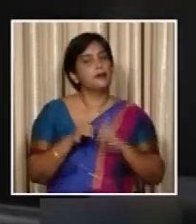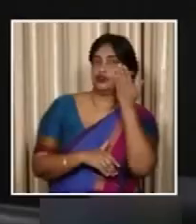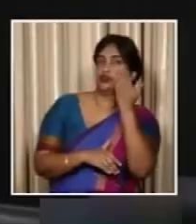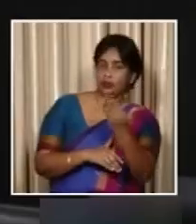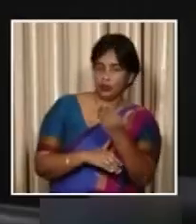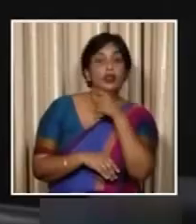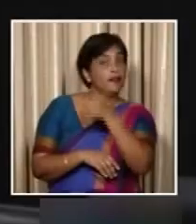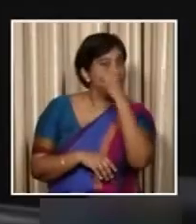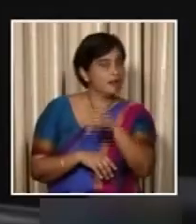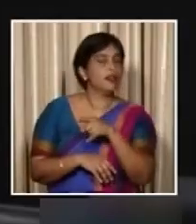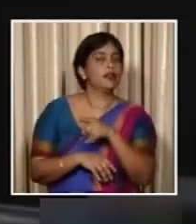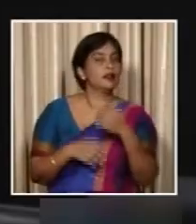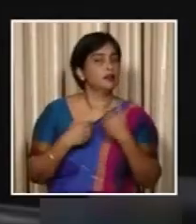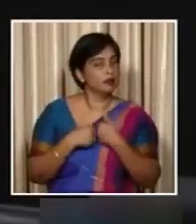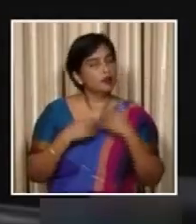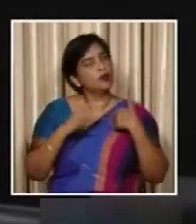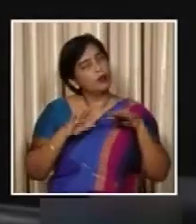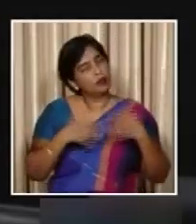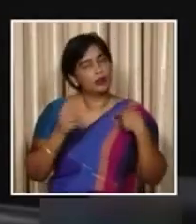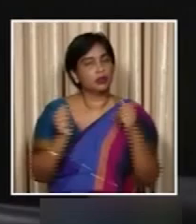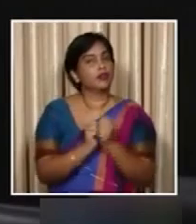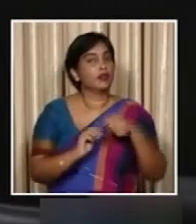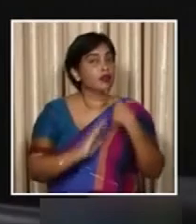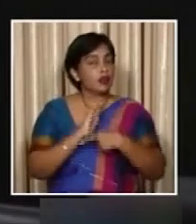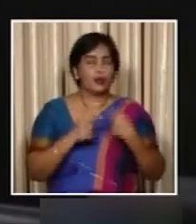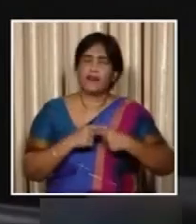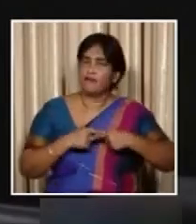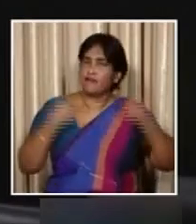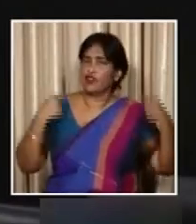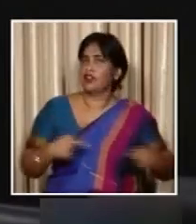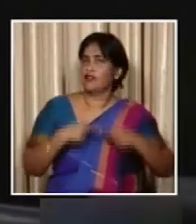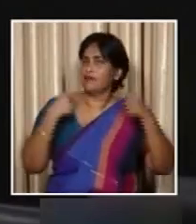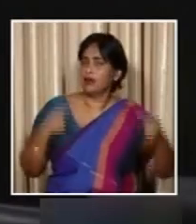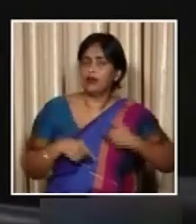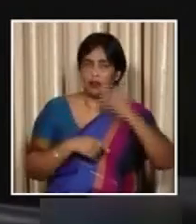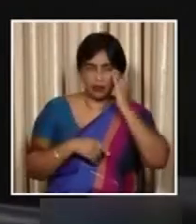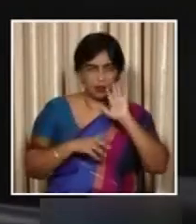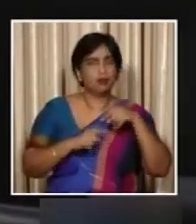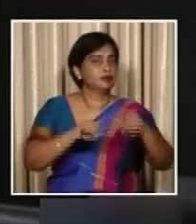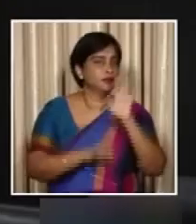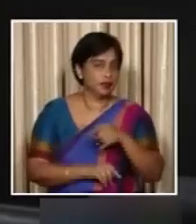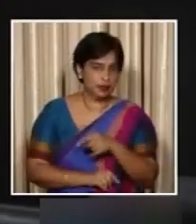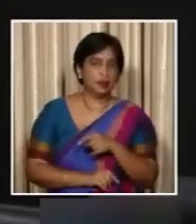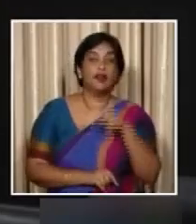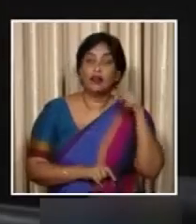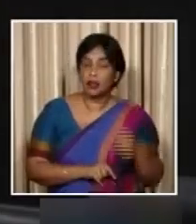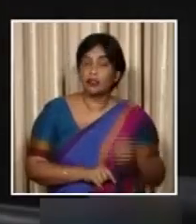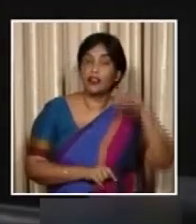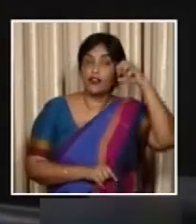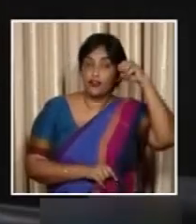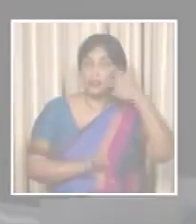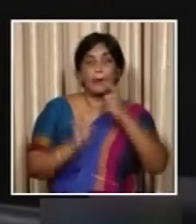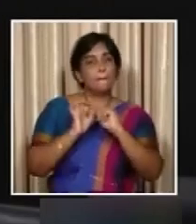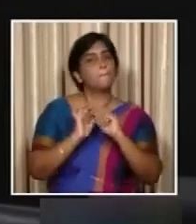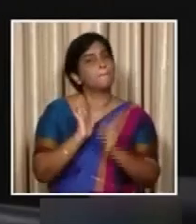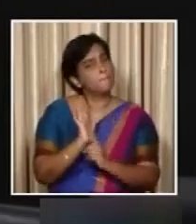තැනට යන්න. ඒක නිසා අපි මොන දේ කරන්න ගියත් මේ රටේ විරෝධතාවයක් ඇති වෙන එක සාමාන්‍ය සම්ප්‍රදායගරු කතානායකතුමනි. අද විදුලි පන්තරත් ආවේ